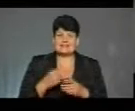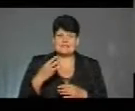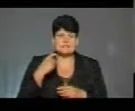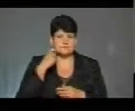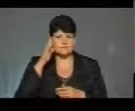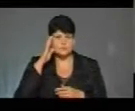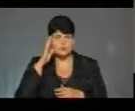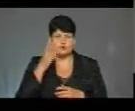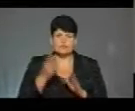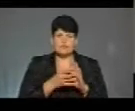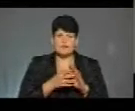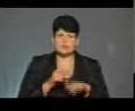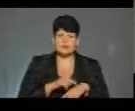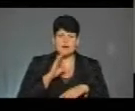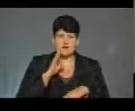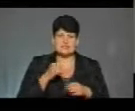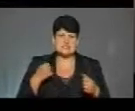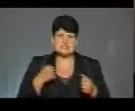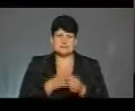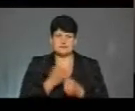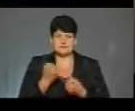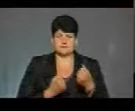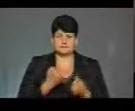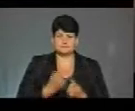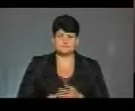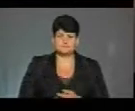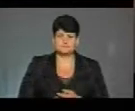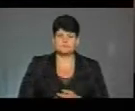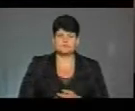чоловік, якого о 9-й ранку збив автомобіль.